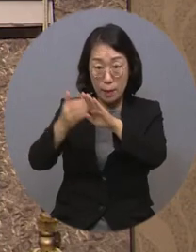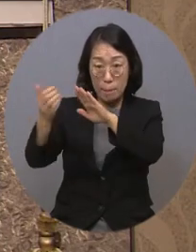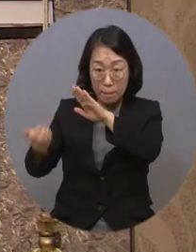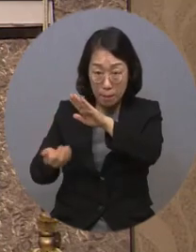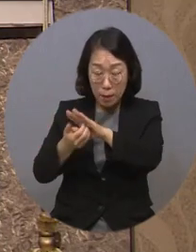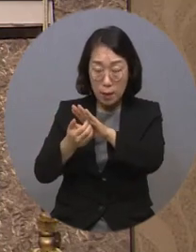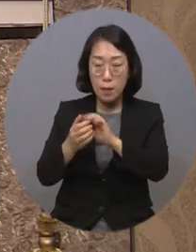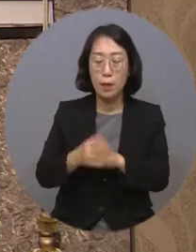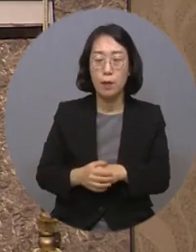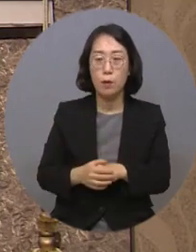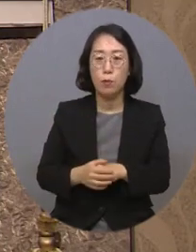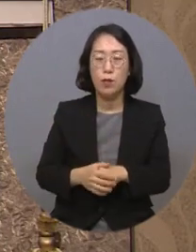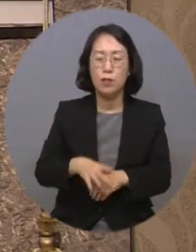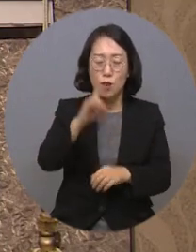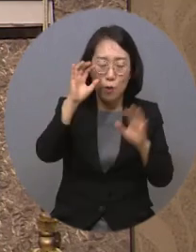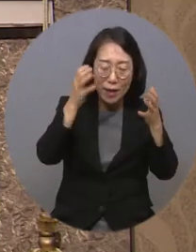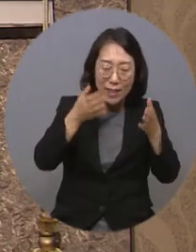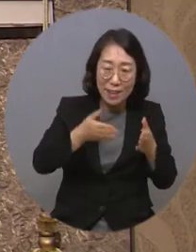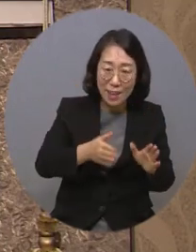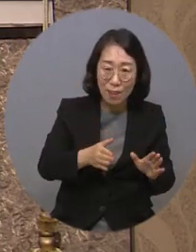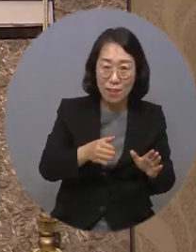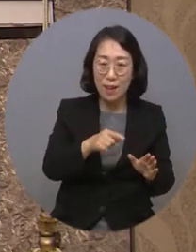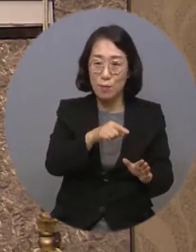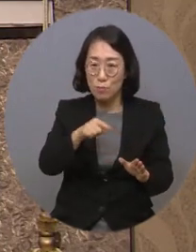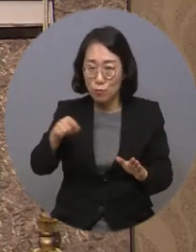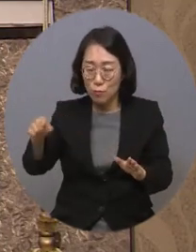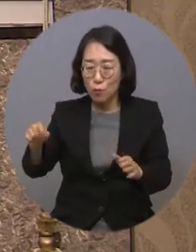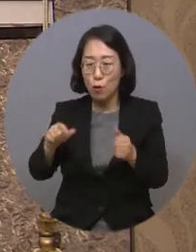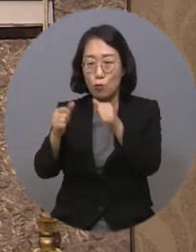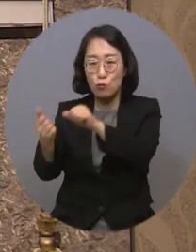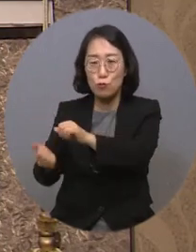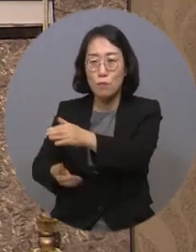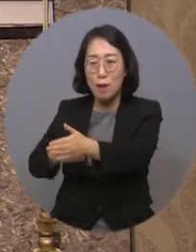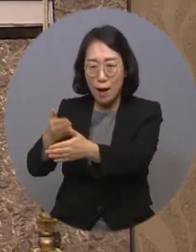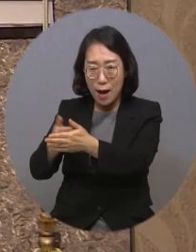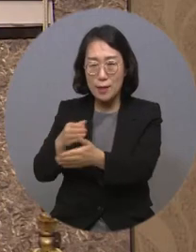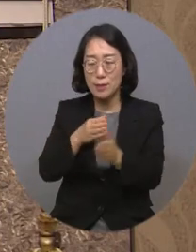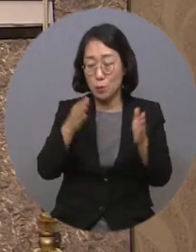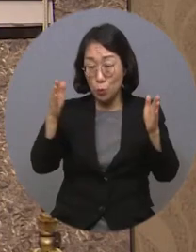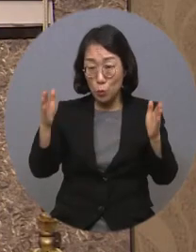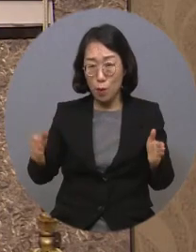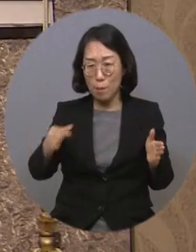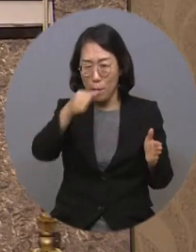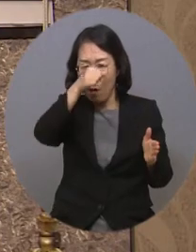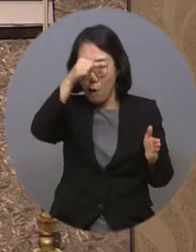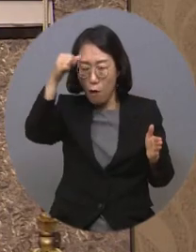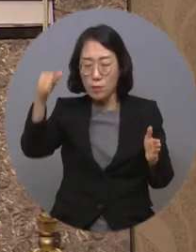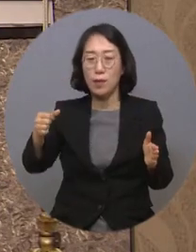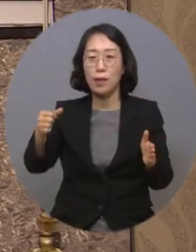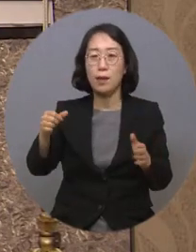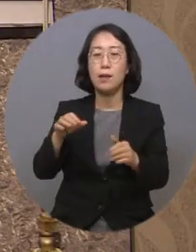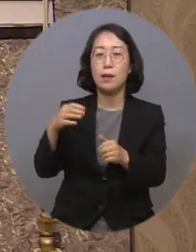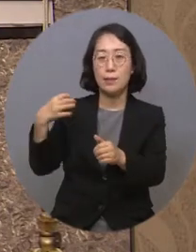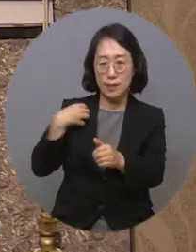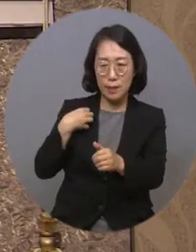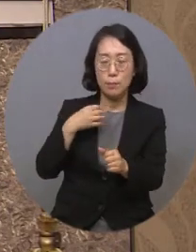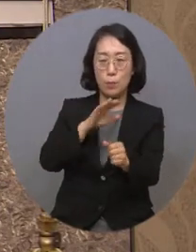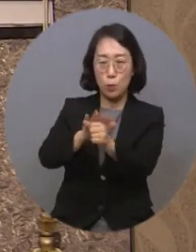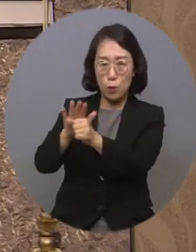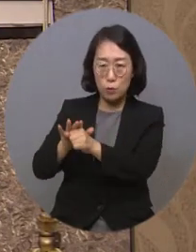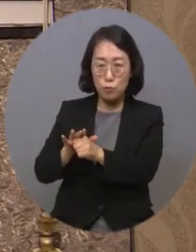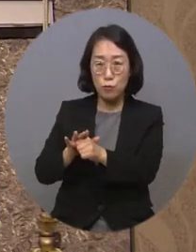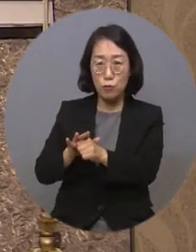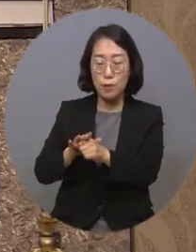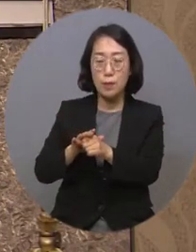저희는 이제 요람에서 무덤까지 예. 한번 들어오면 이제 죽음 이후에도 책임져 줄 수 있는 뭐 이런 시스템을 만들고 싶고